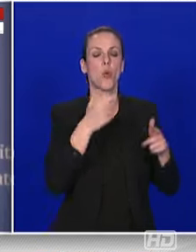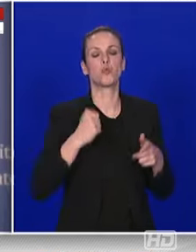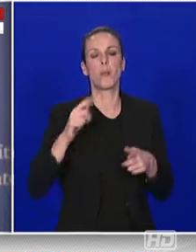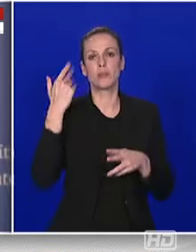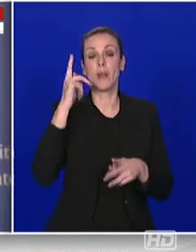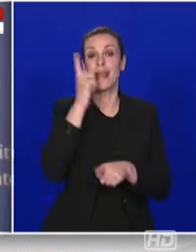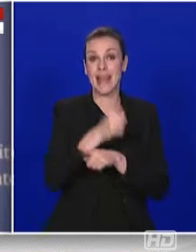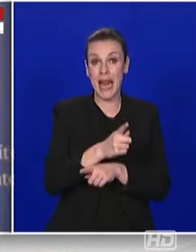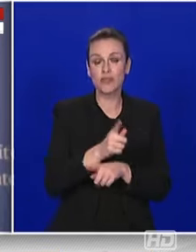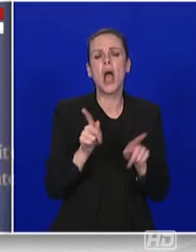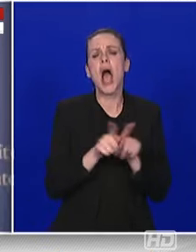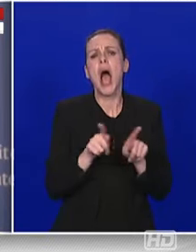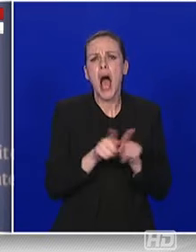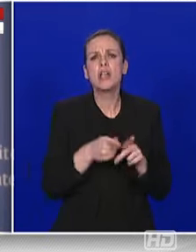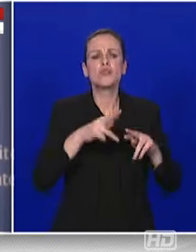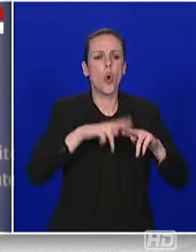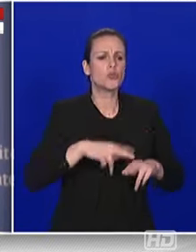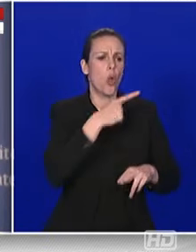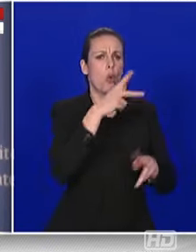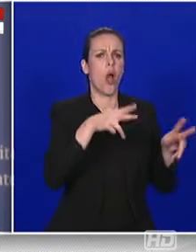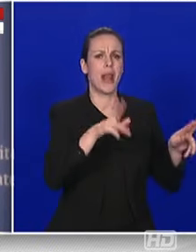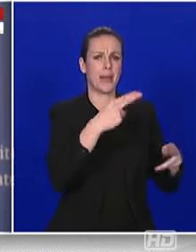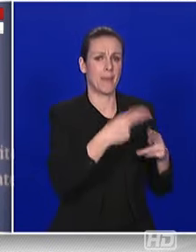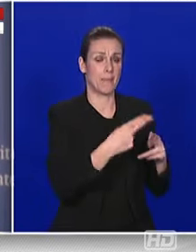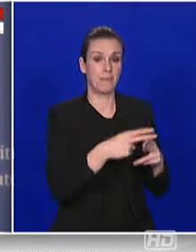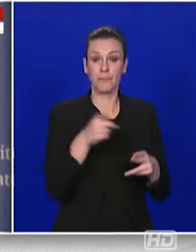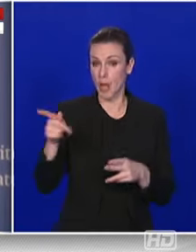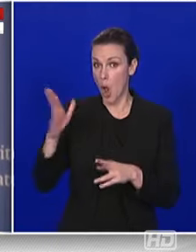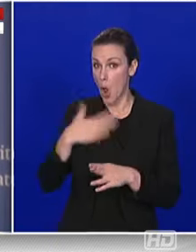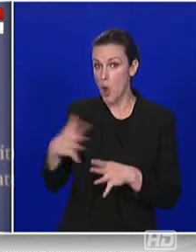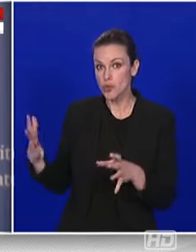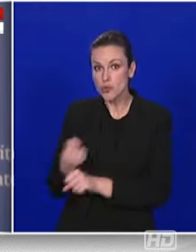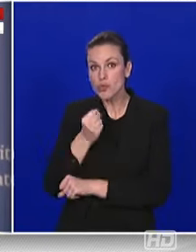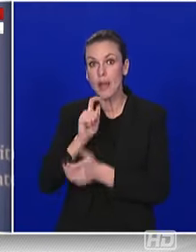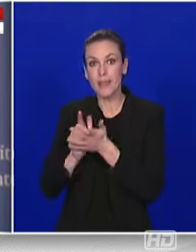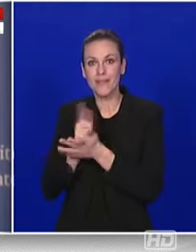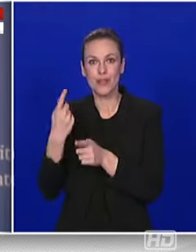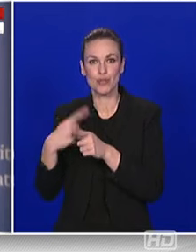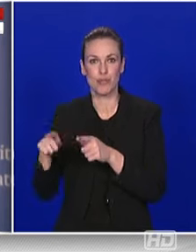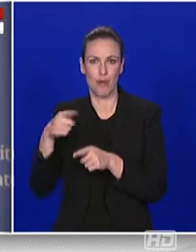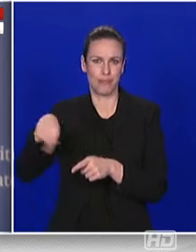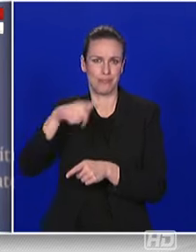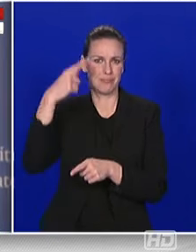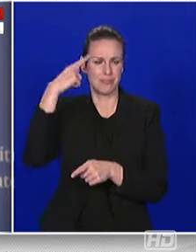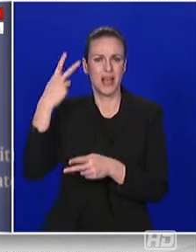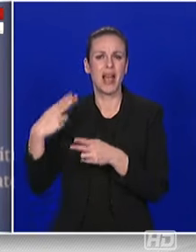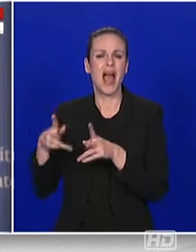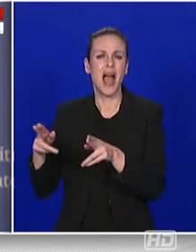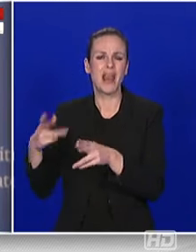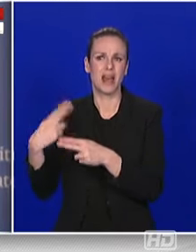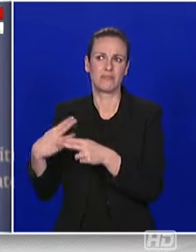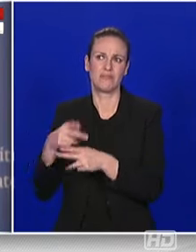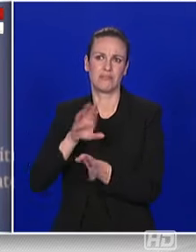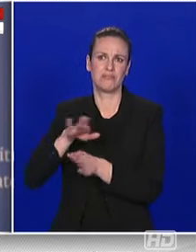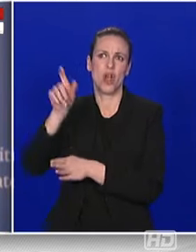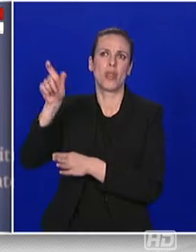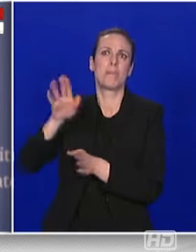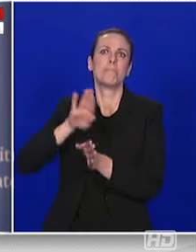tako i svih ostalih onkoloških bolesnika. Hoćete li uspjeti to napraviti na vrijeme, obzirom da znamo da su onkološki pacijenti posebni, dakle